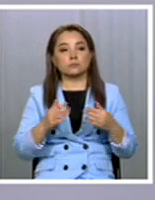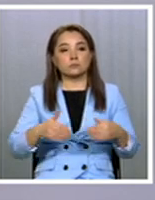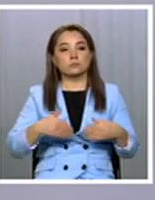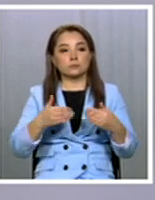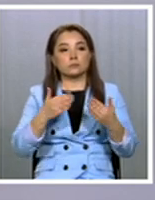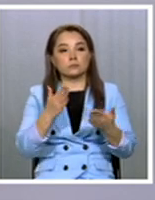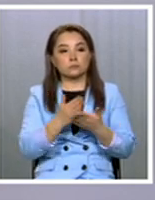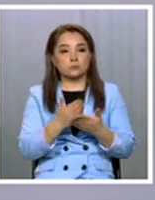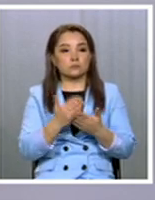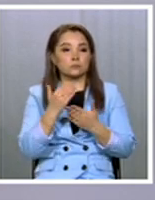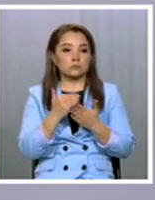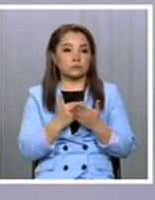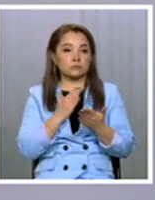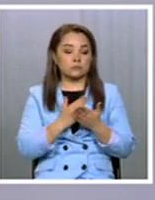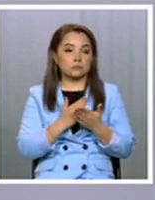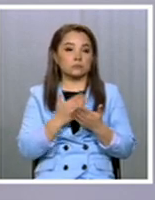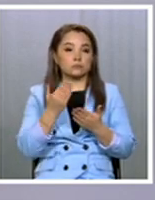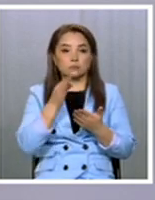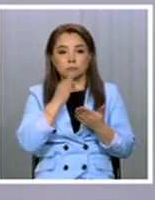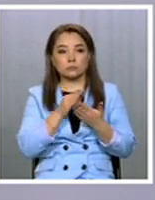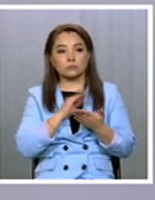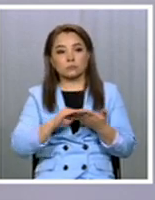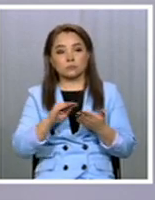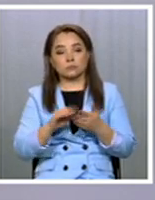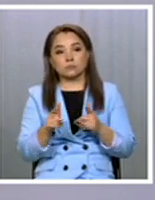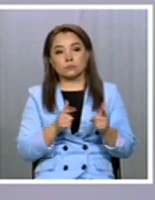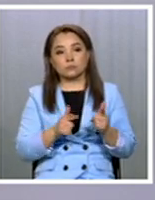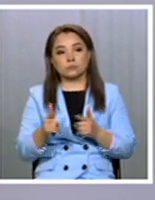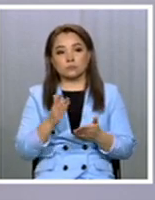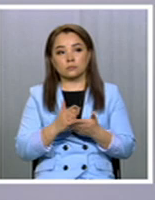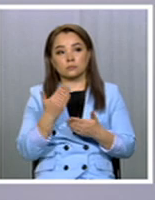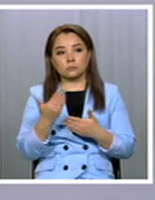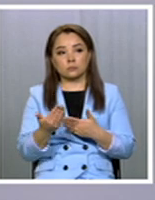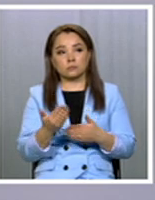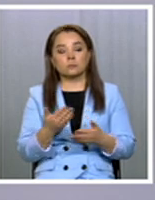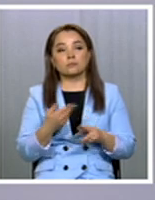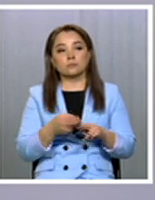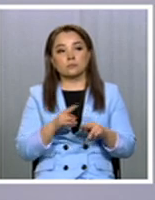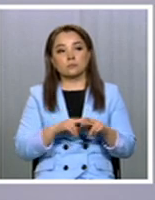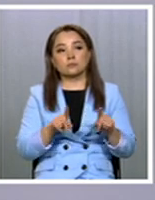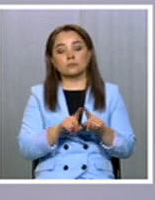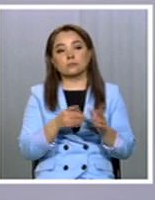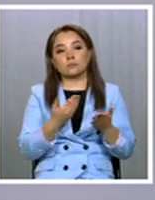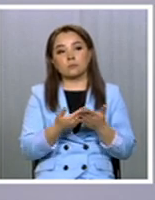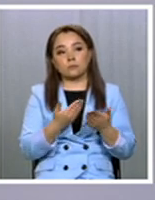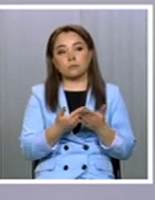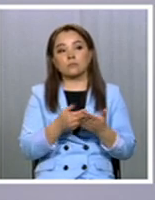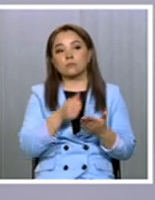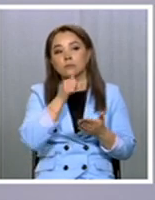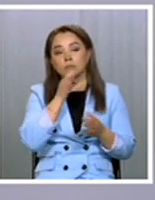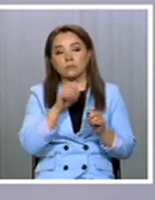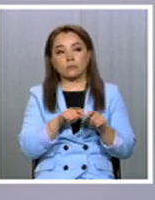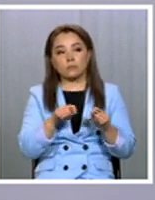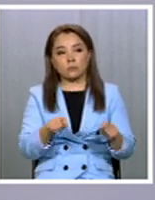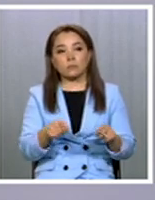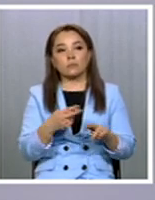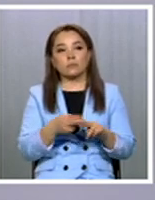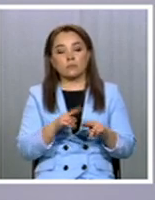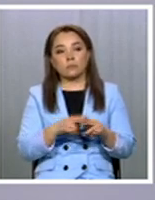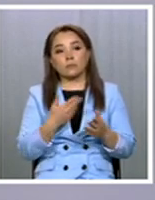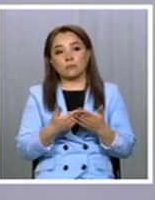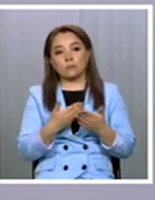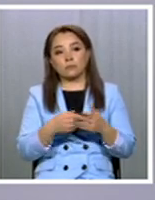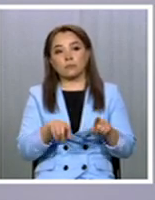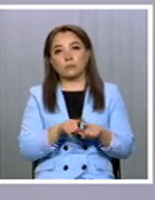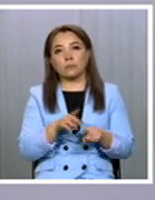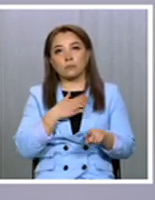жүйелеп, яғни бағдарлама жасауға дайындаламыз. Мұнда да мысал ретінде қарастырайық. Яғни мысалда